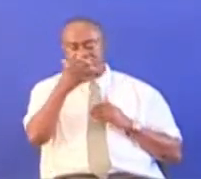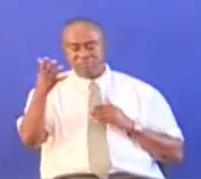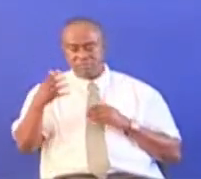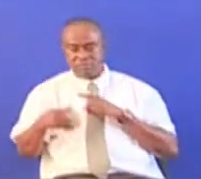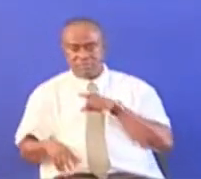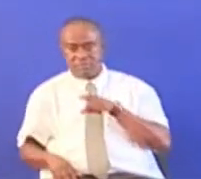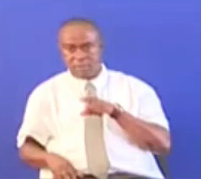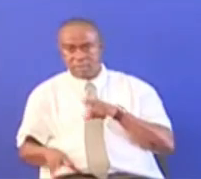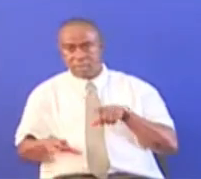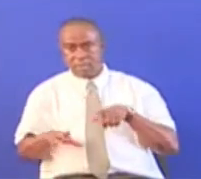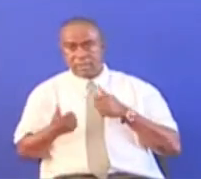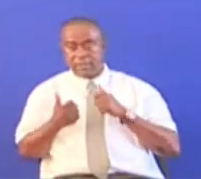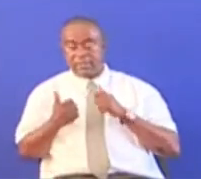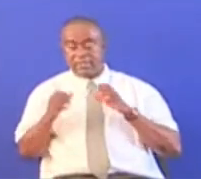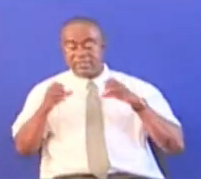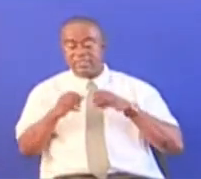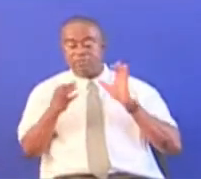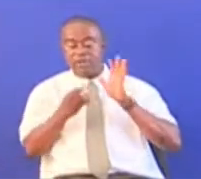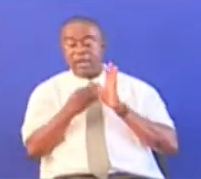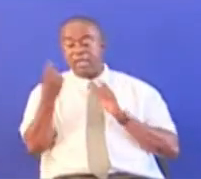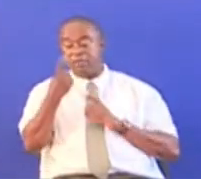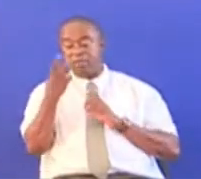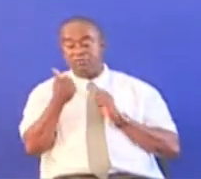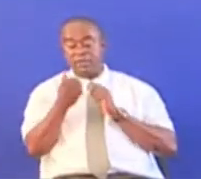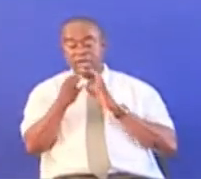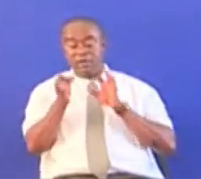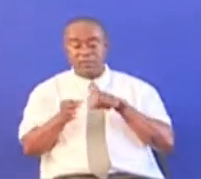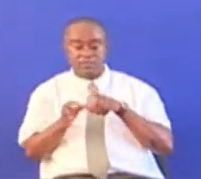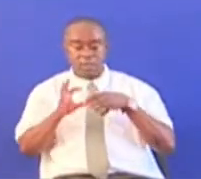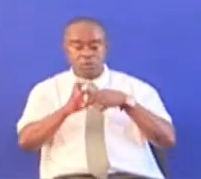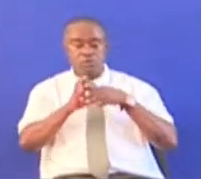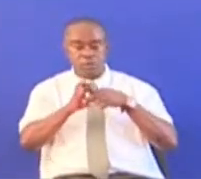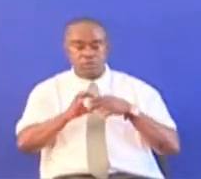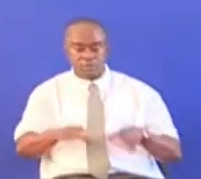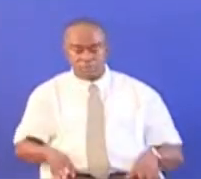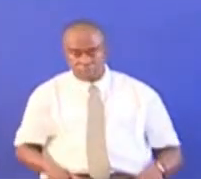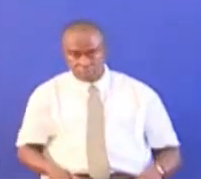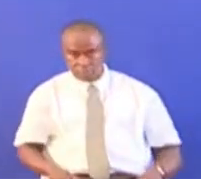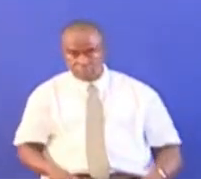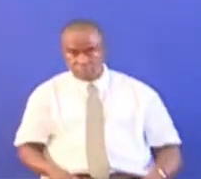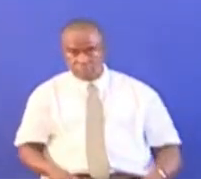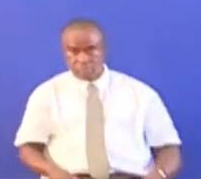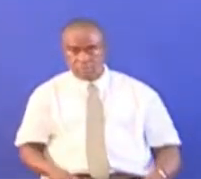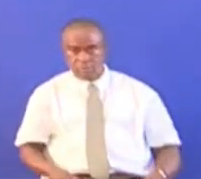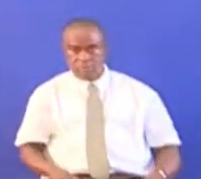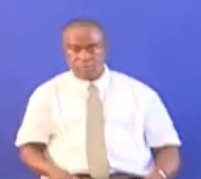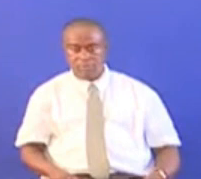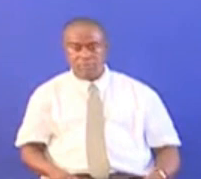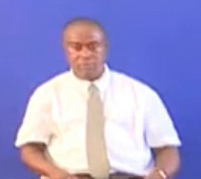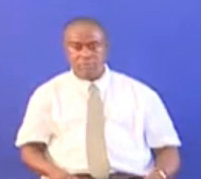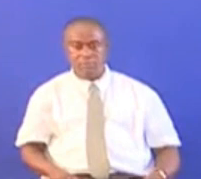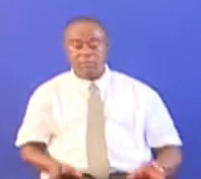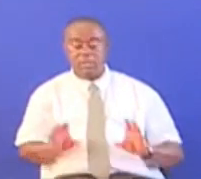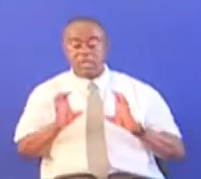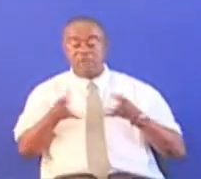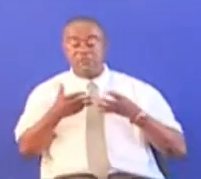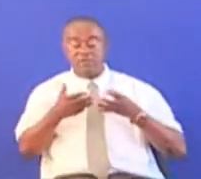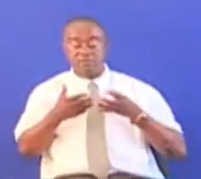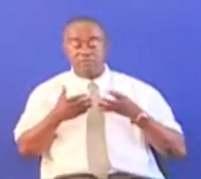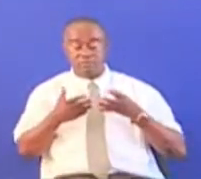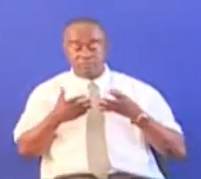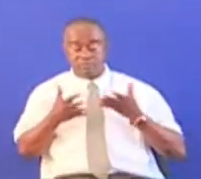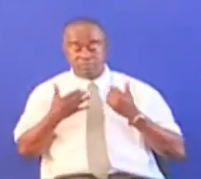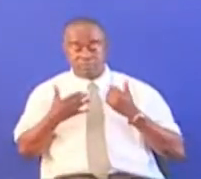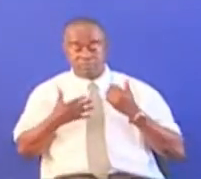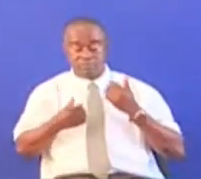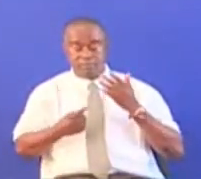bara hili, lakini vilabu ni nane tu vilivyopata nafasi ya kushiriki. Ile vilabu ambavyo performance zao